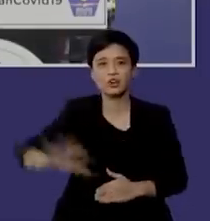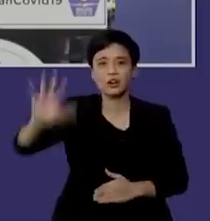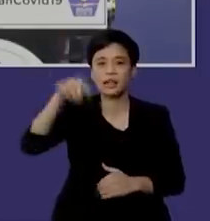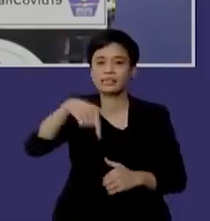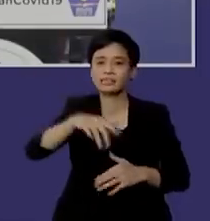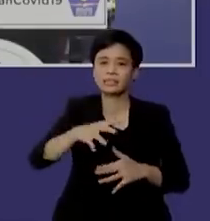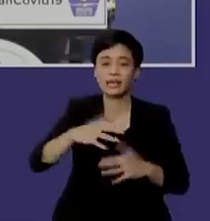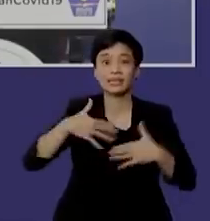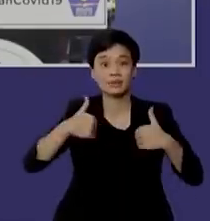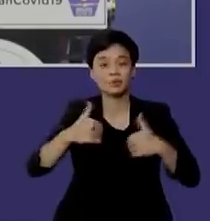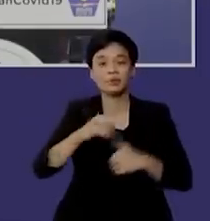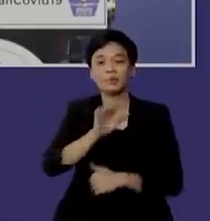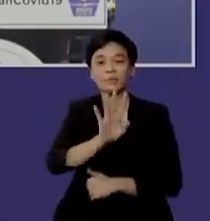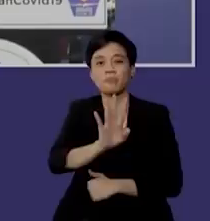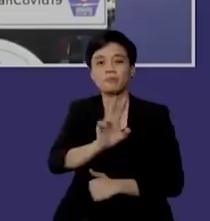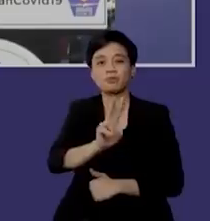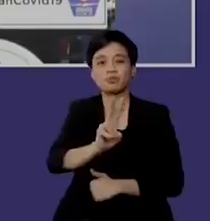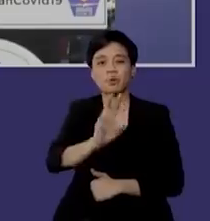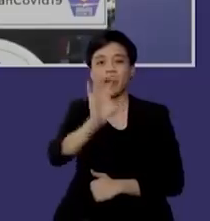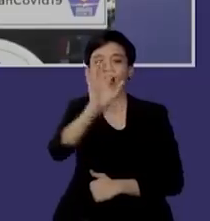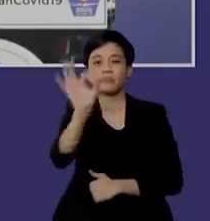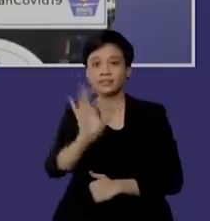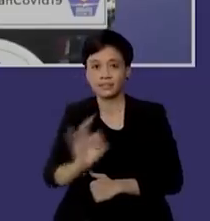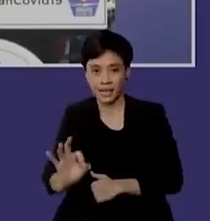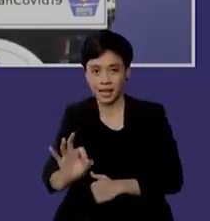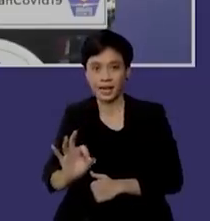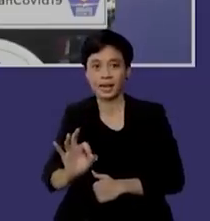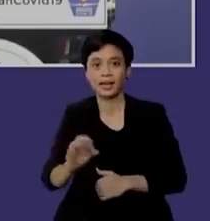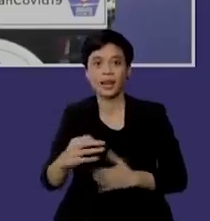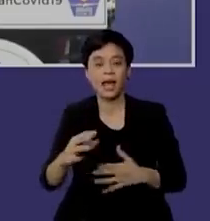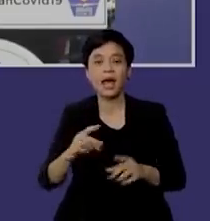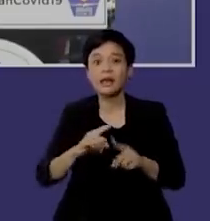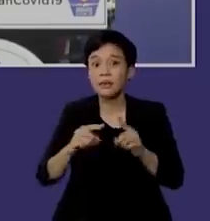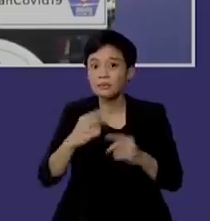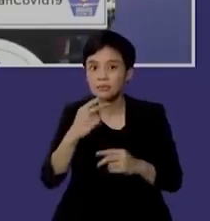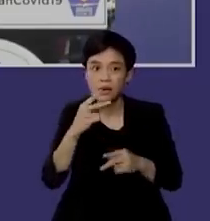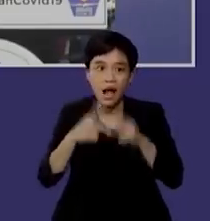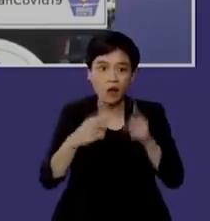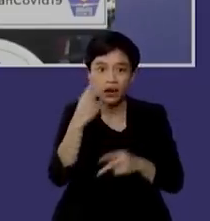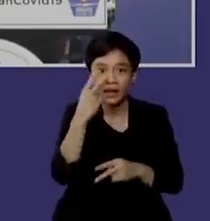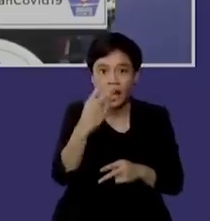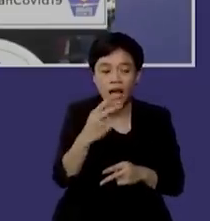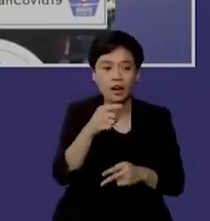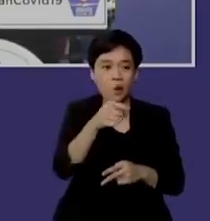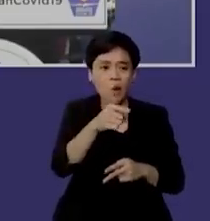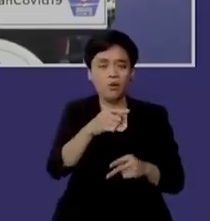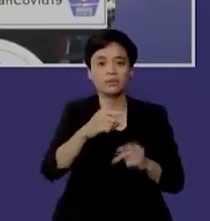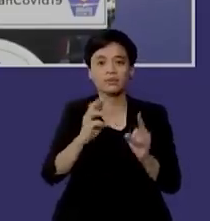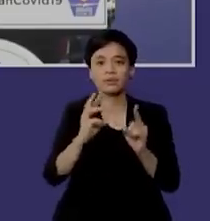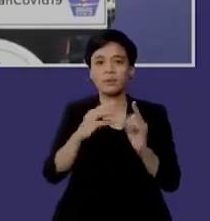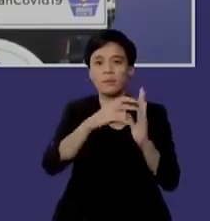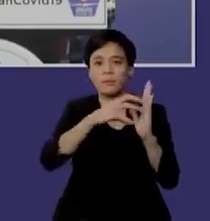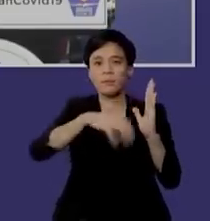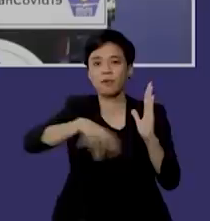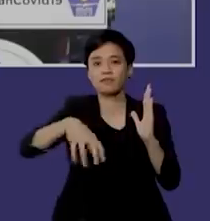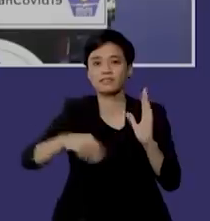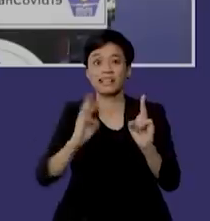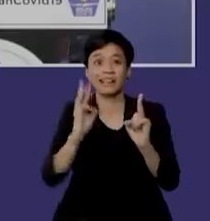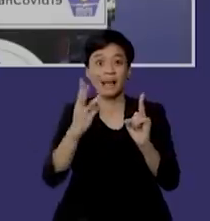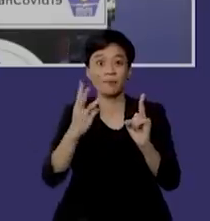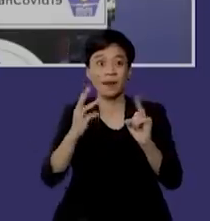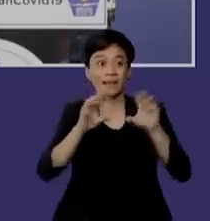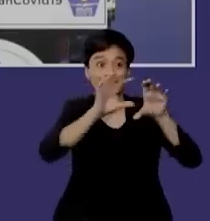42 persen namun kalau kemudian kita perhatikan sudah lebih dari 13 Provinsi Riau